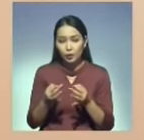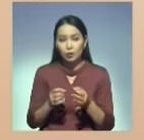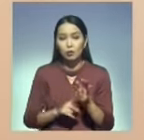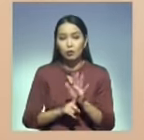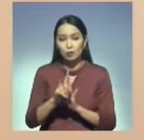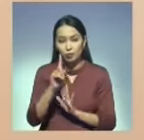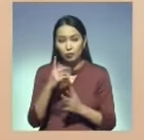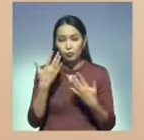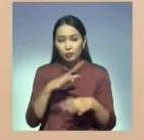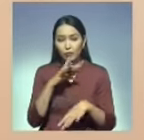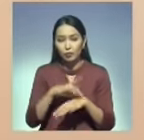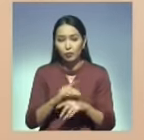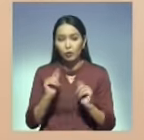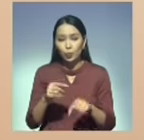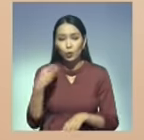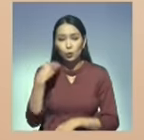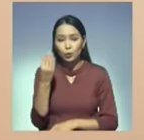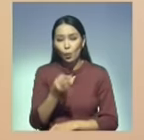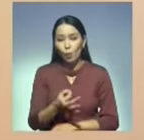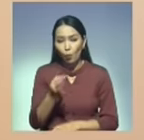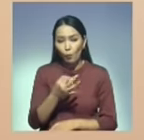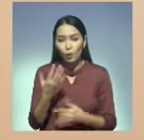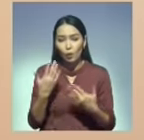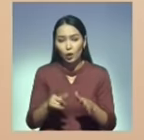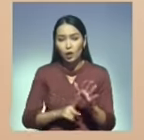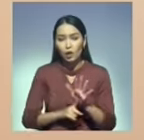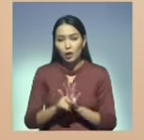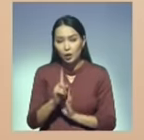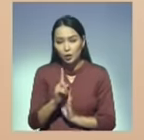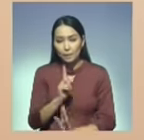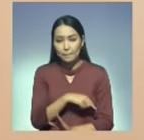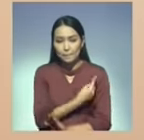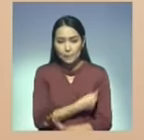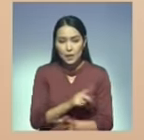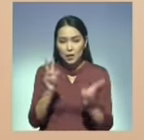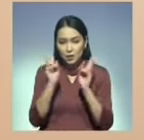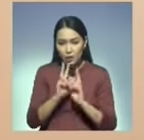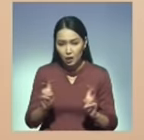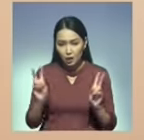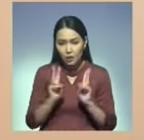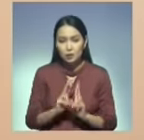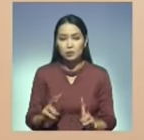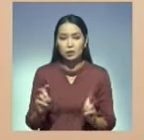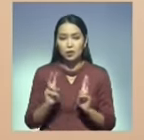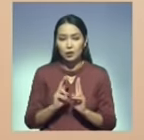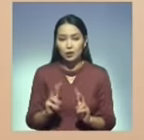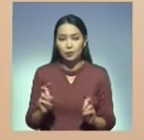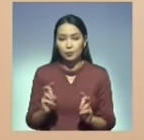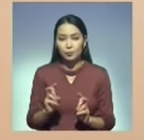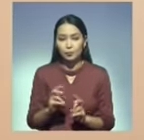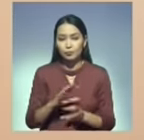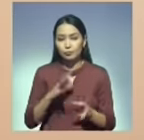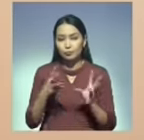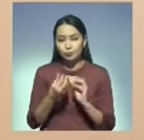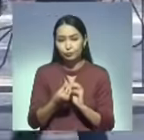управление Департамента полиции Туркестанской области. Назначен ряд экспертиз. По результатам будет принято законное